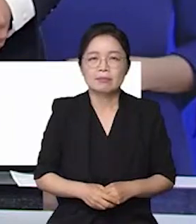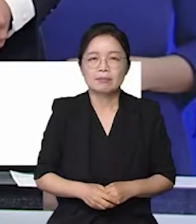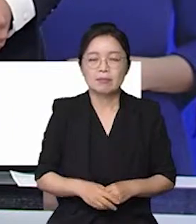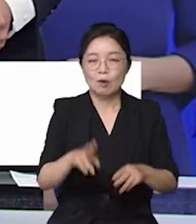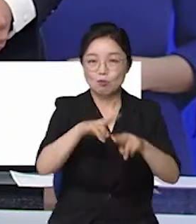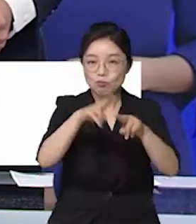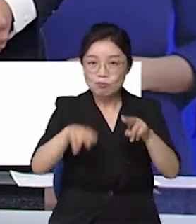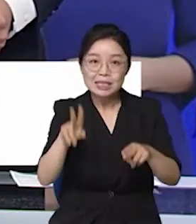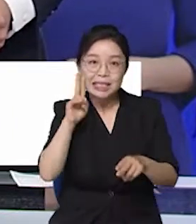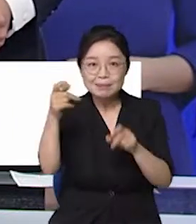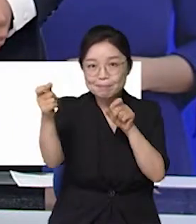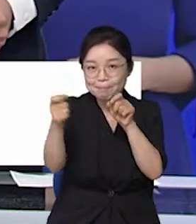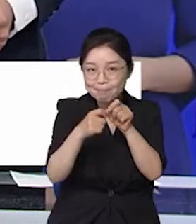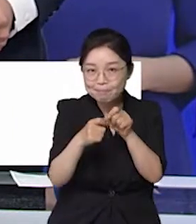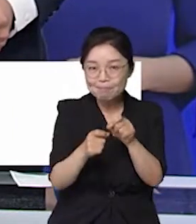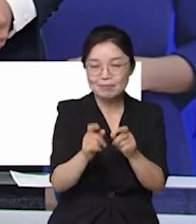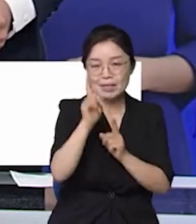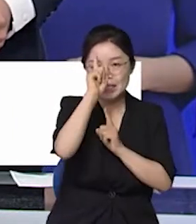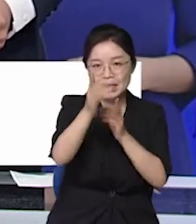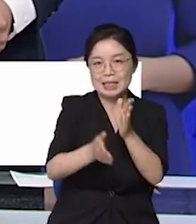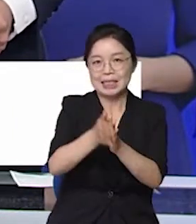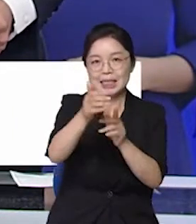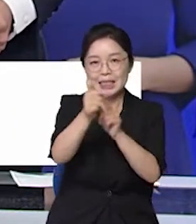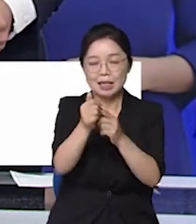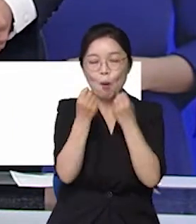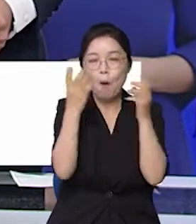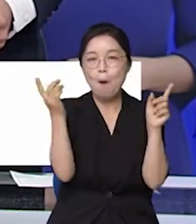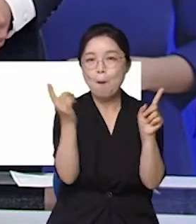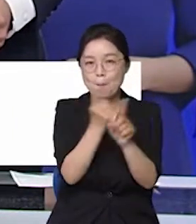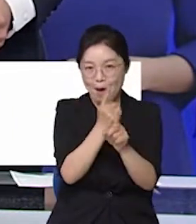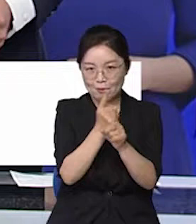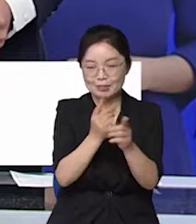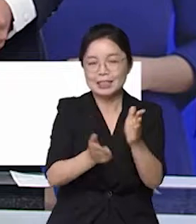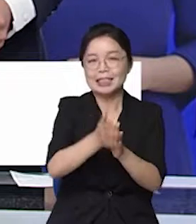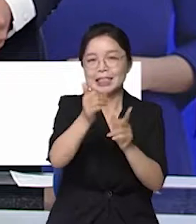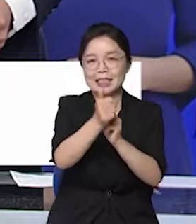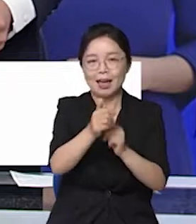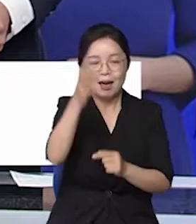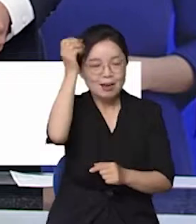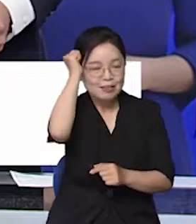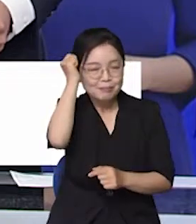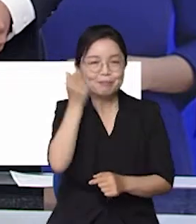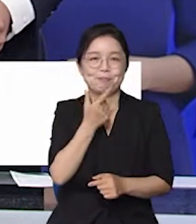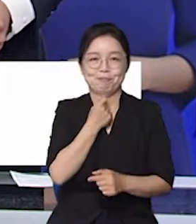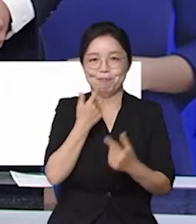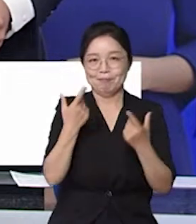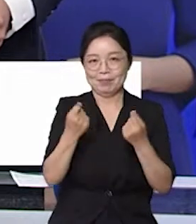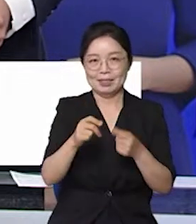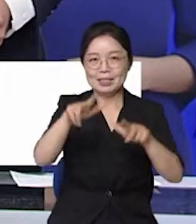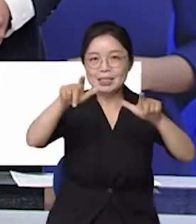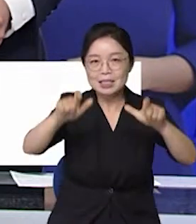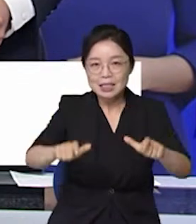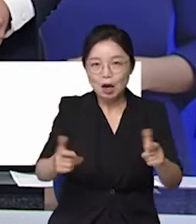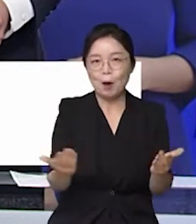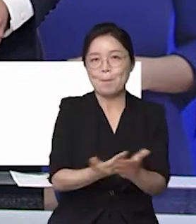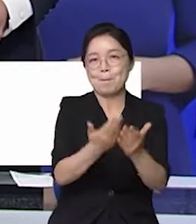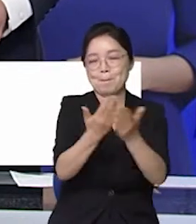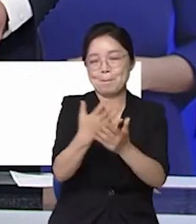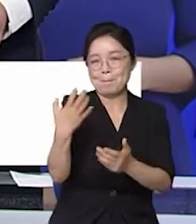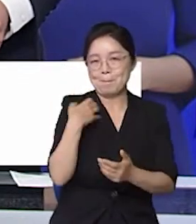퇴임을 이틀 앞둔 이용섭 광주광역시장이 혁신시장으로 기억되고 싶다는 바람과 함께 지역 발전을 위한 역할을